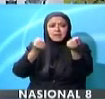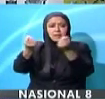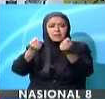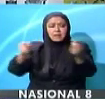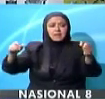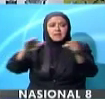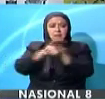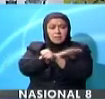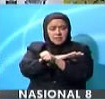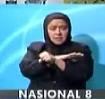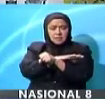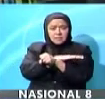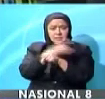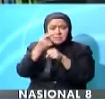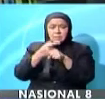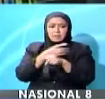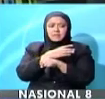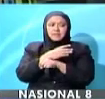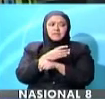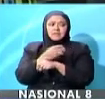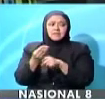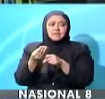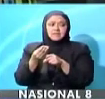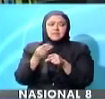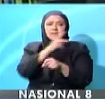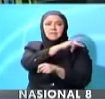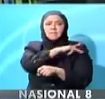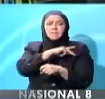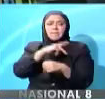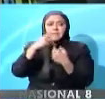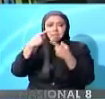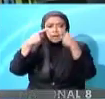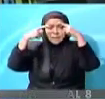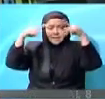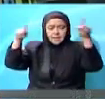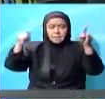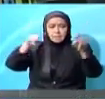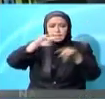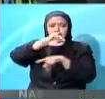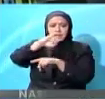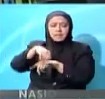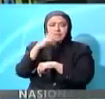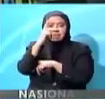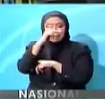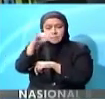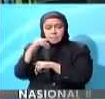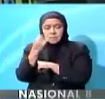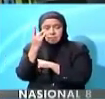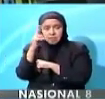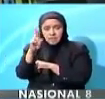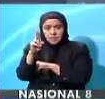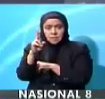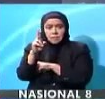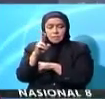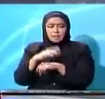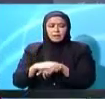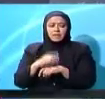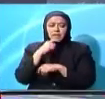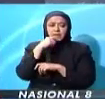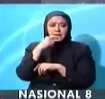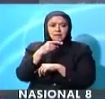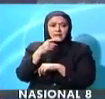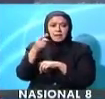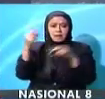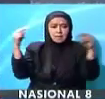kepada itu jalan. Menurut Ketua Pengarah Jabatan Keselamatan Jalan Raya JKJR Abdul Ghaffar Yusof, lebuh raya